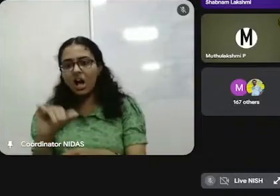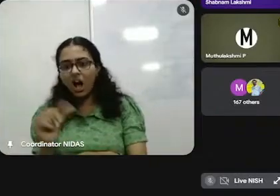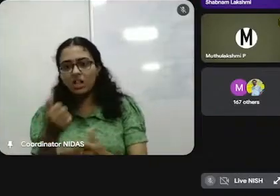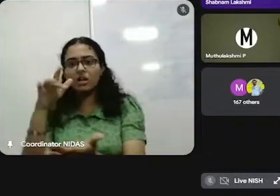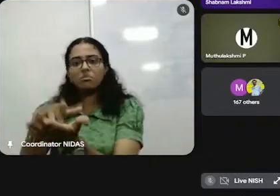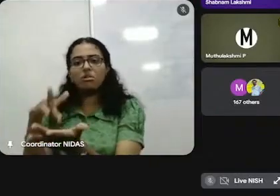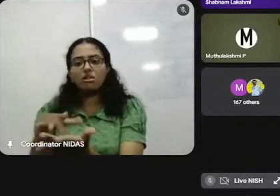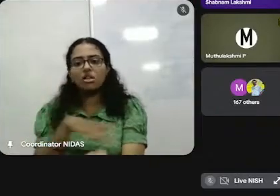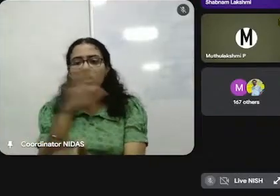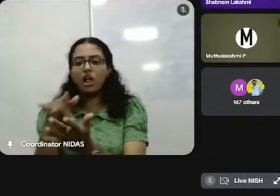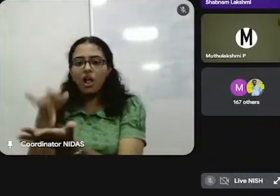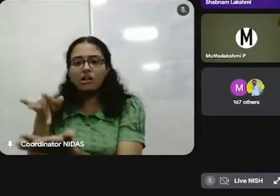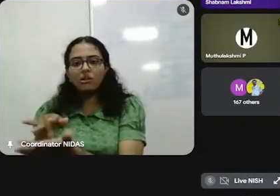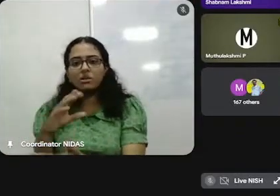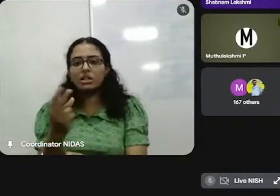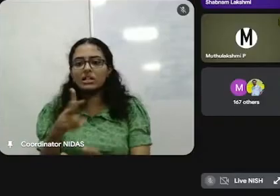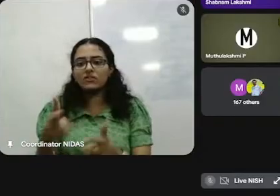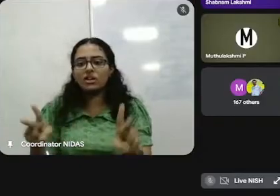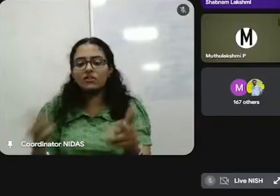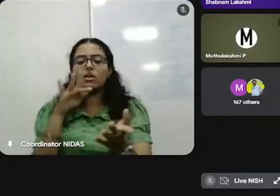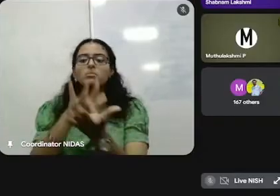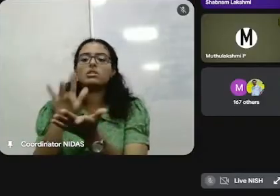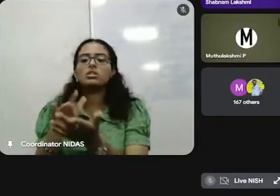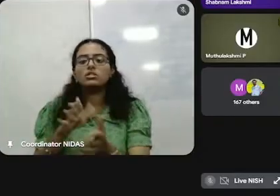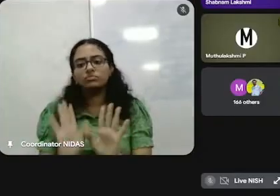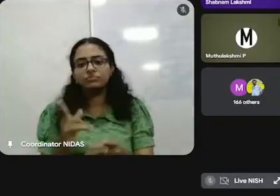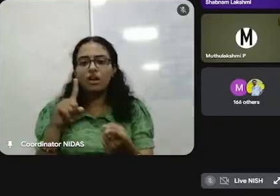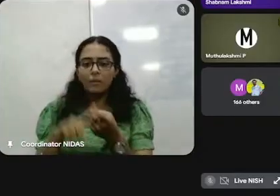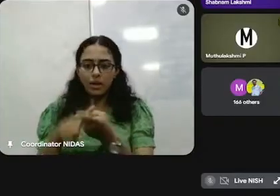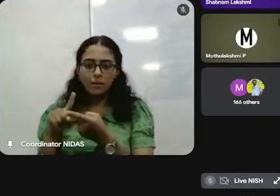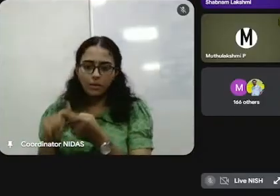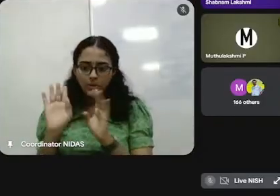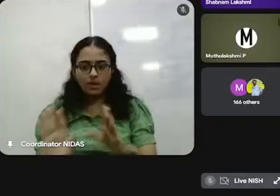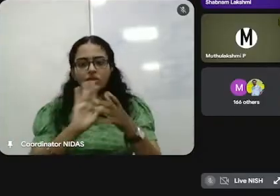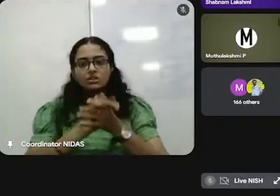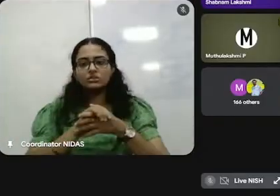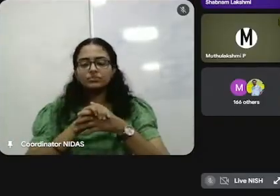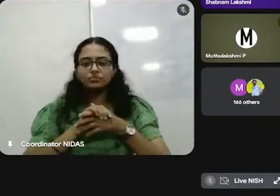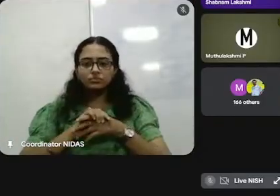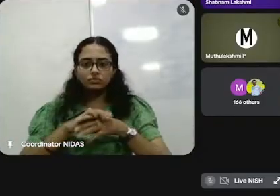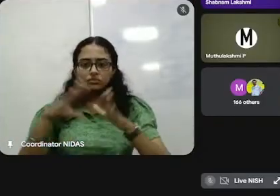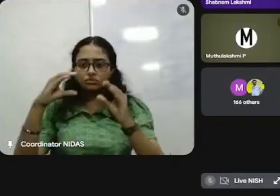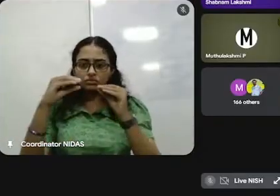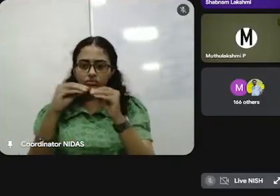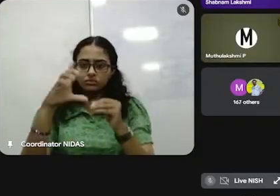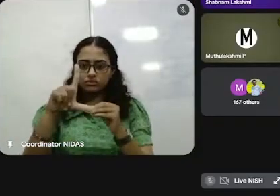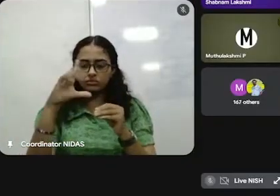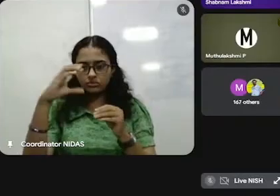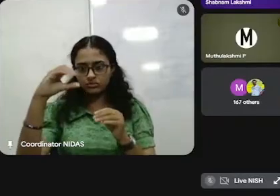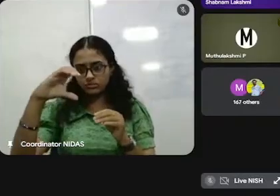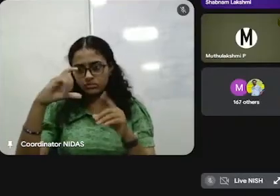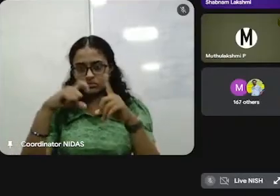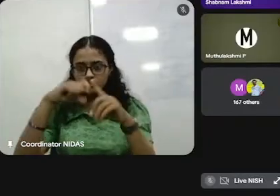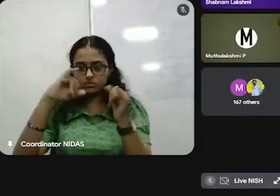അങ്ങ് പിന്നെ മുന്നോട്ട് പോകും. അപ്പൊ അതുകൊണ്ട് ആ ബ്ലോക്ക് ആകുന്ന സമയത്താണ് ചിലപ്പോൾ ഇസ്കീമിക്